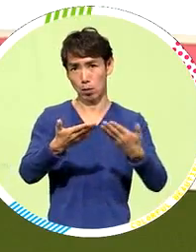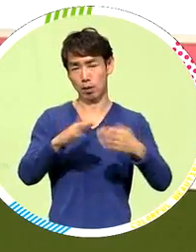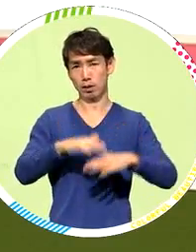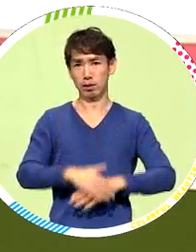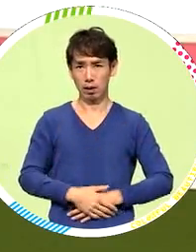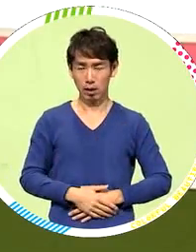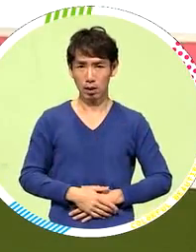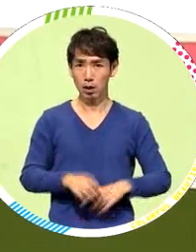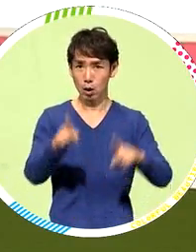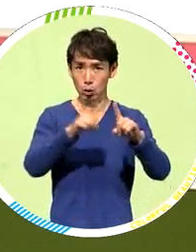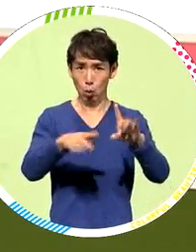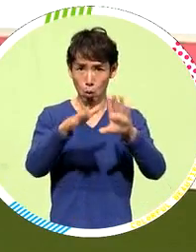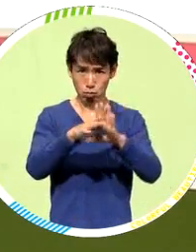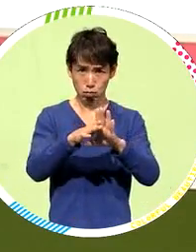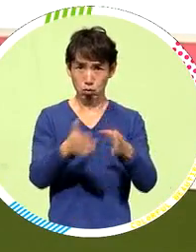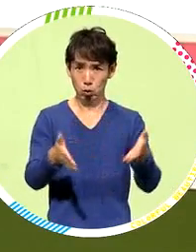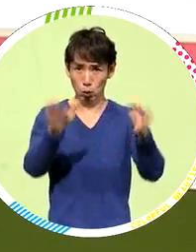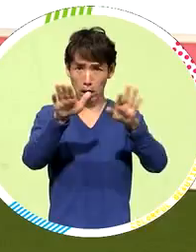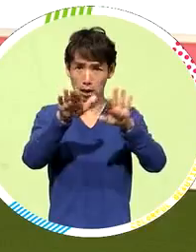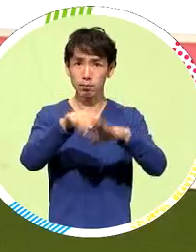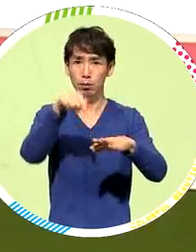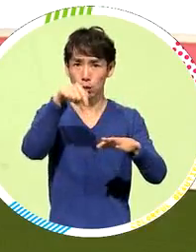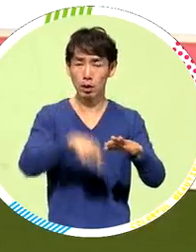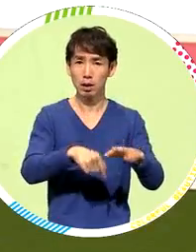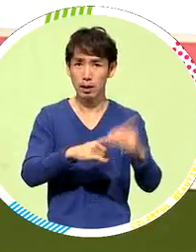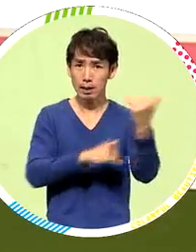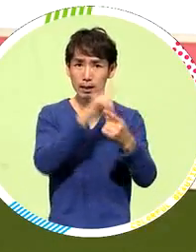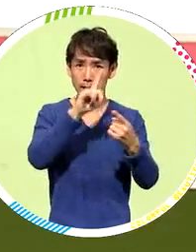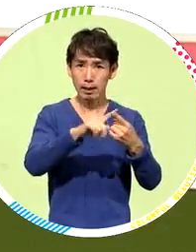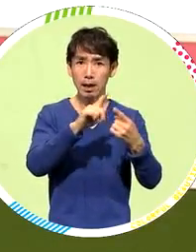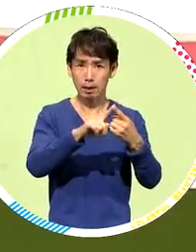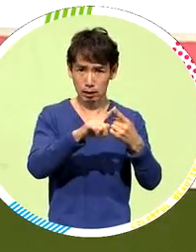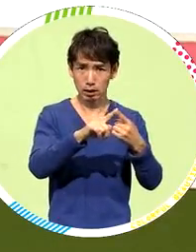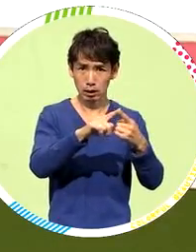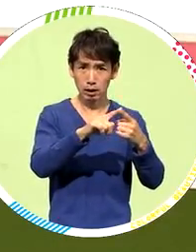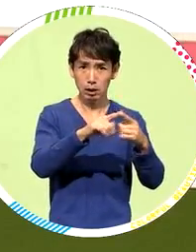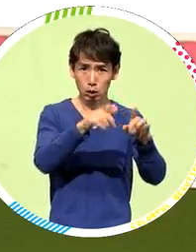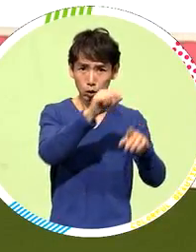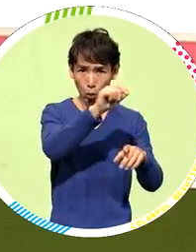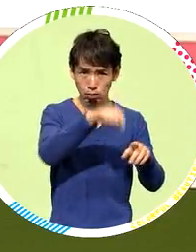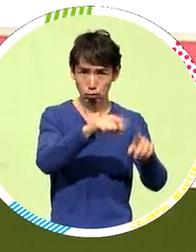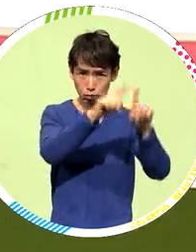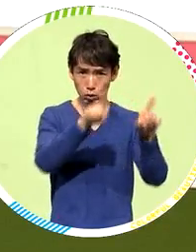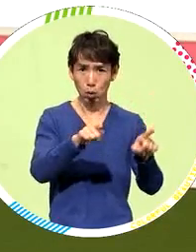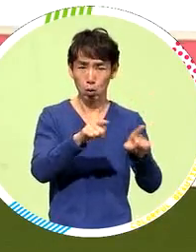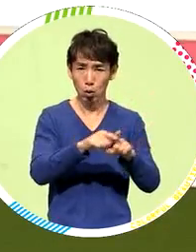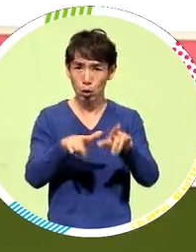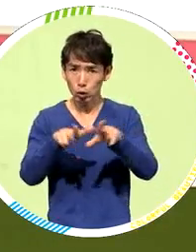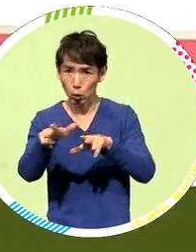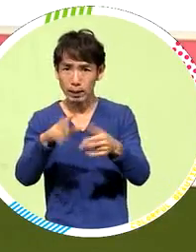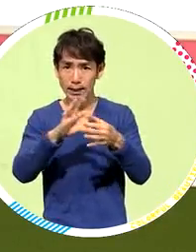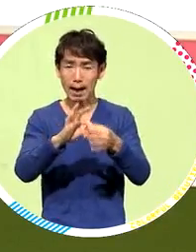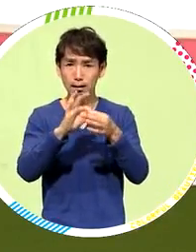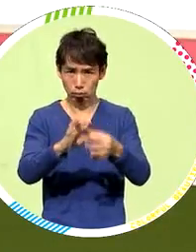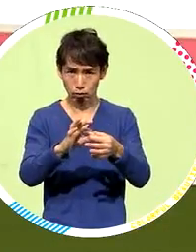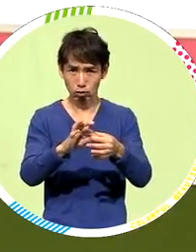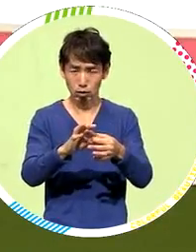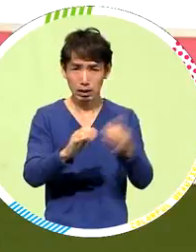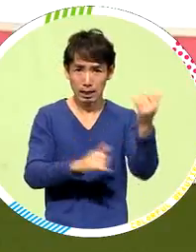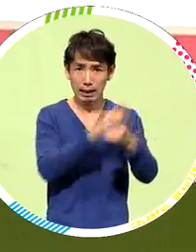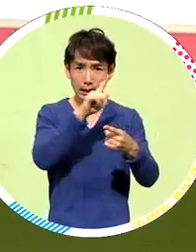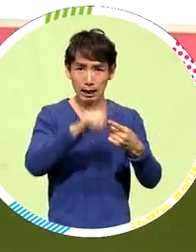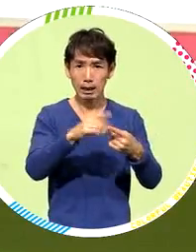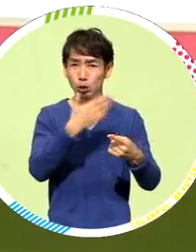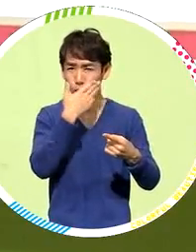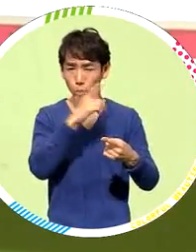あの公文書間ではの歴史的高文章以外にも古文書行政刊行物といった歴史的に重要な